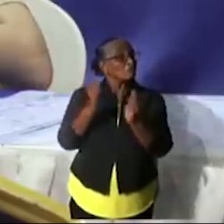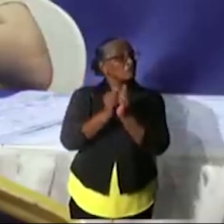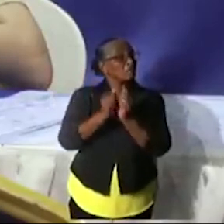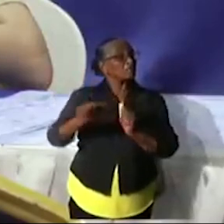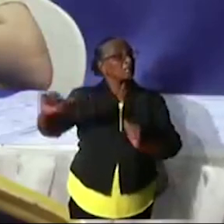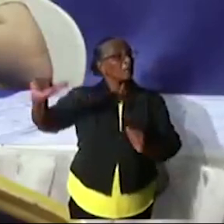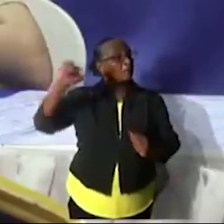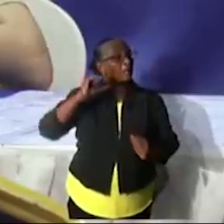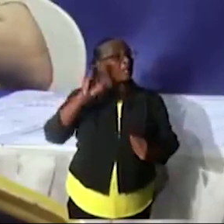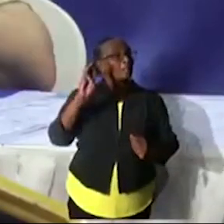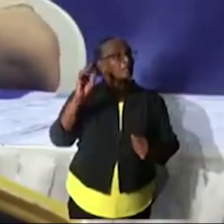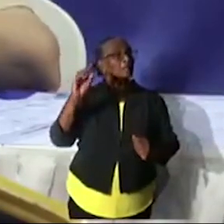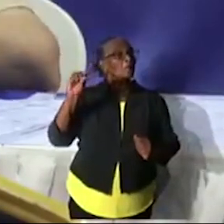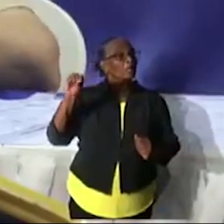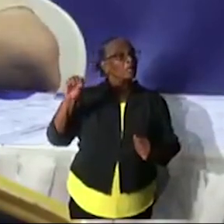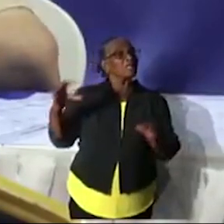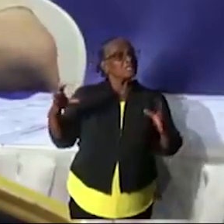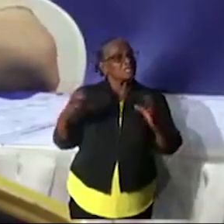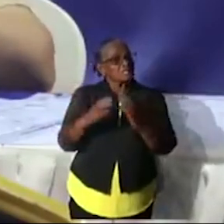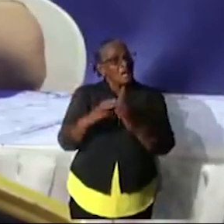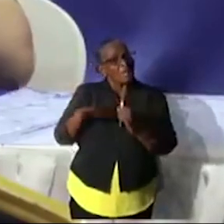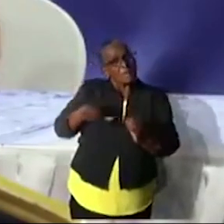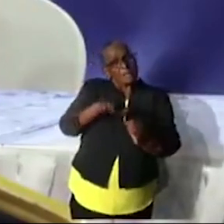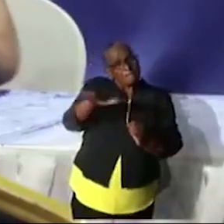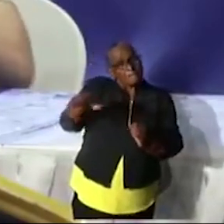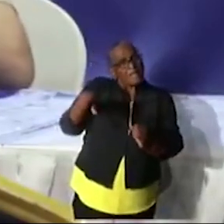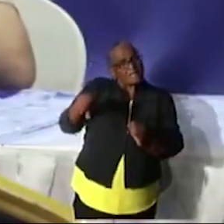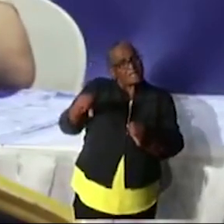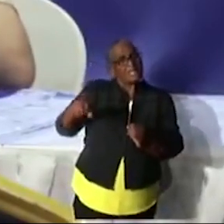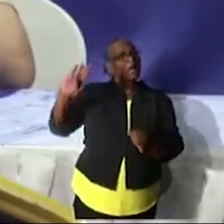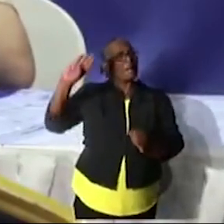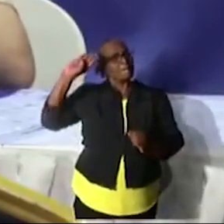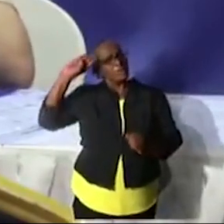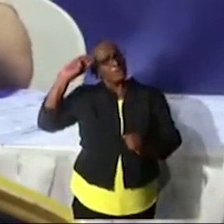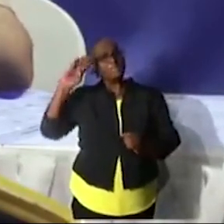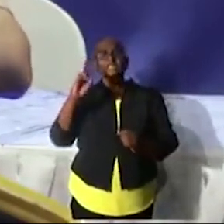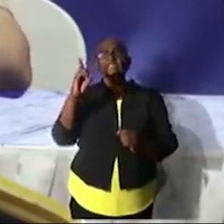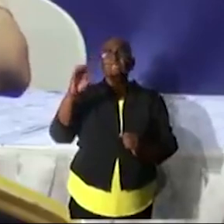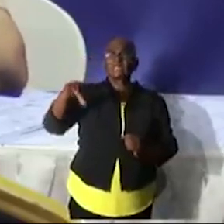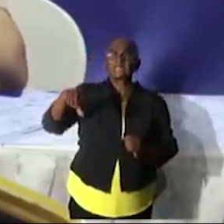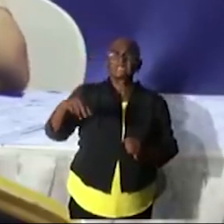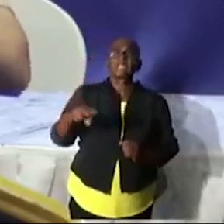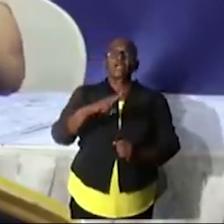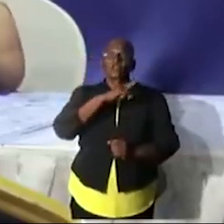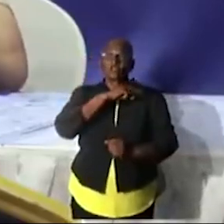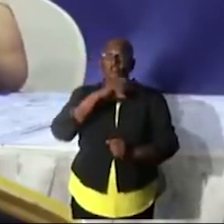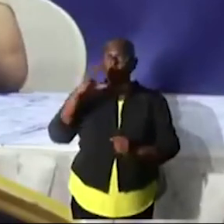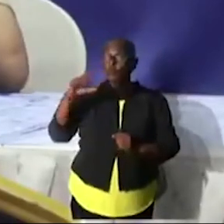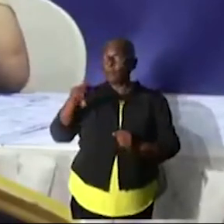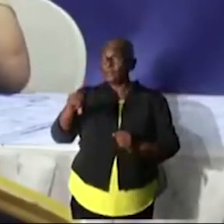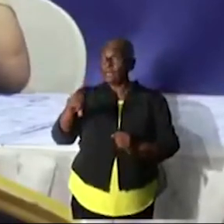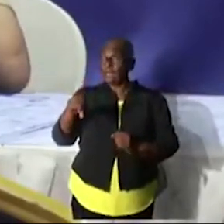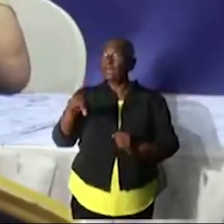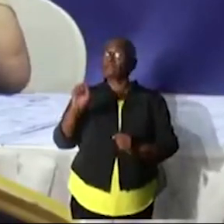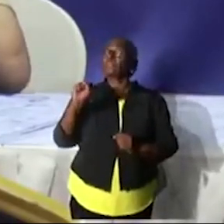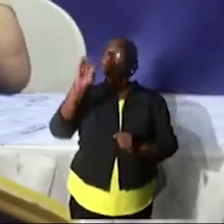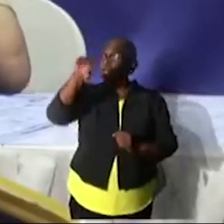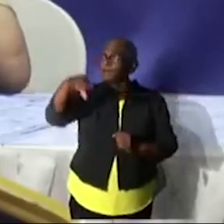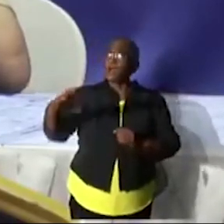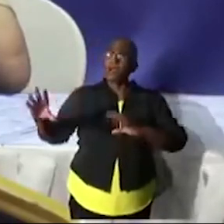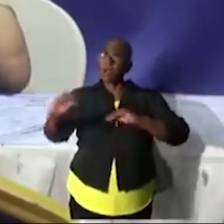En daarna heb ik dan samen met de plaatselijke politie, de GPC en de resortcommandant dan de